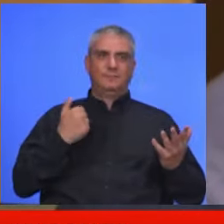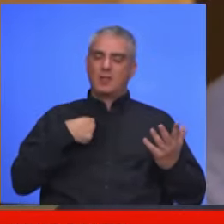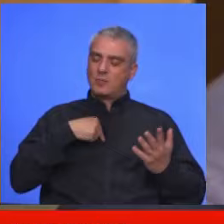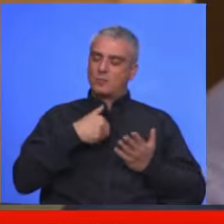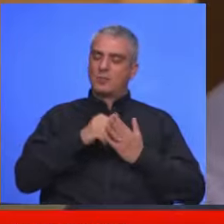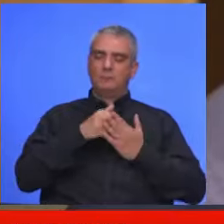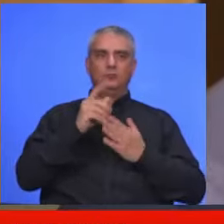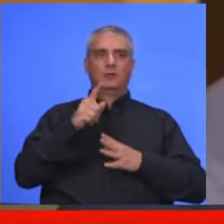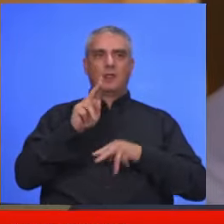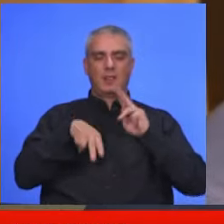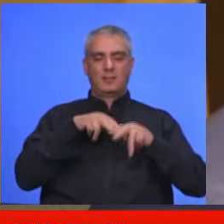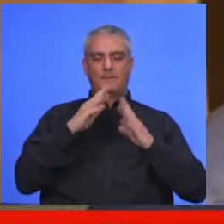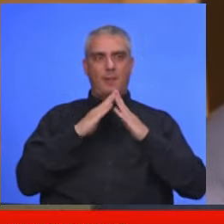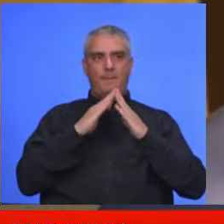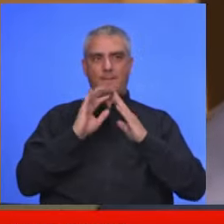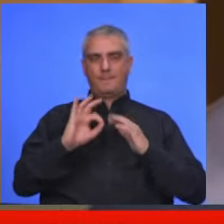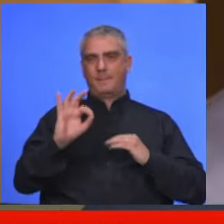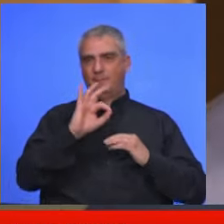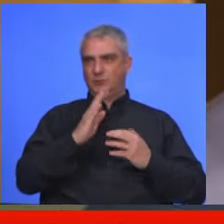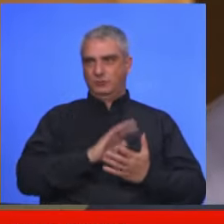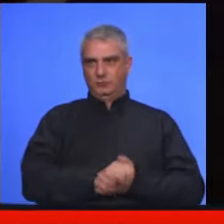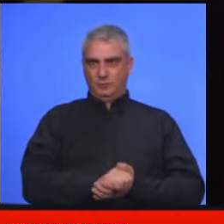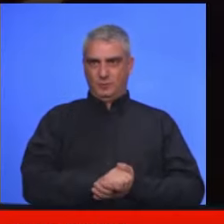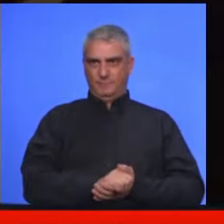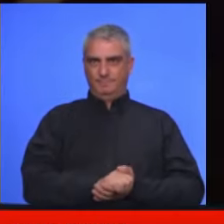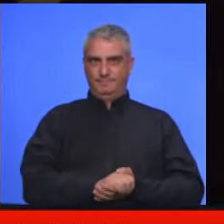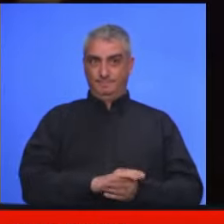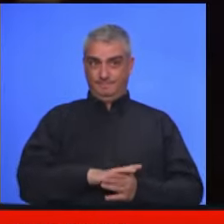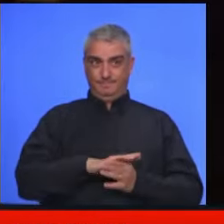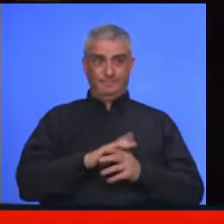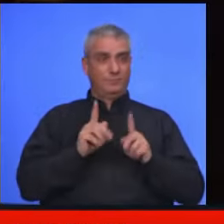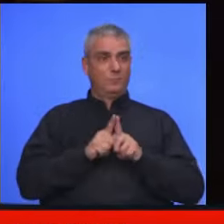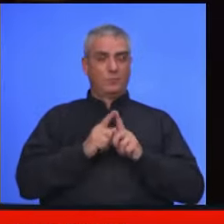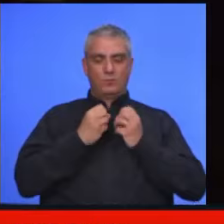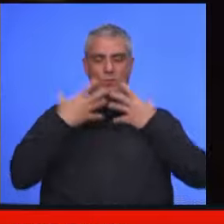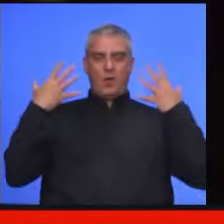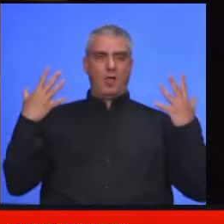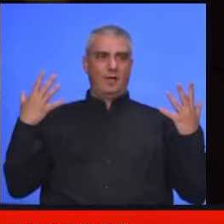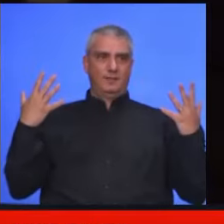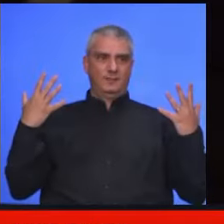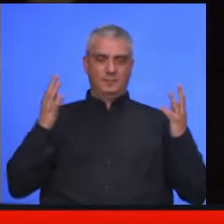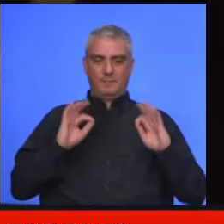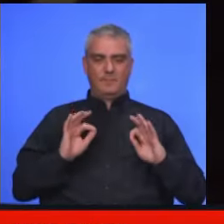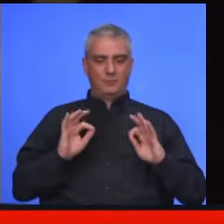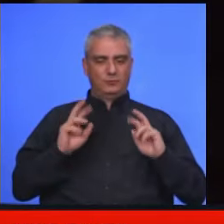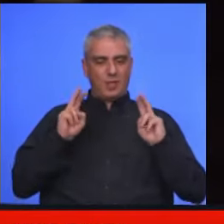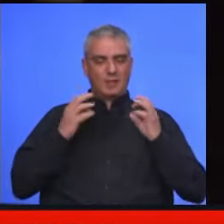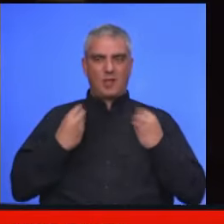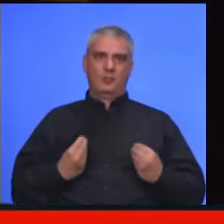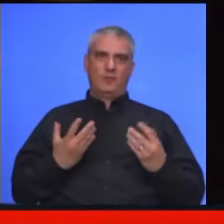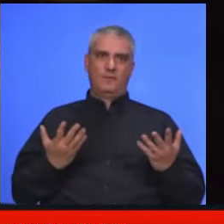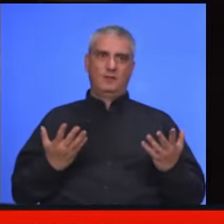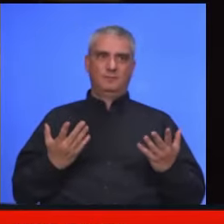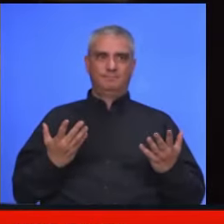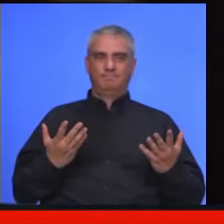נמשיך לטפל בבית שלו. כאילו כזה מואר, זה ממש כאילו הגדרה טובה. כאילו